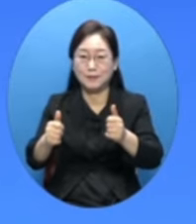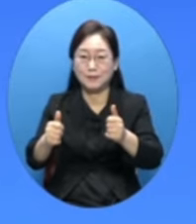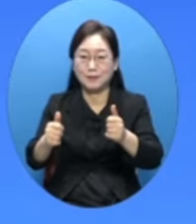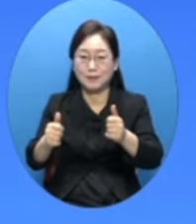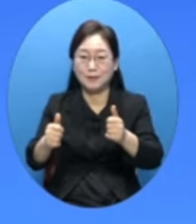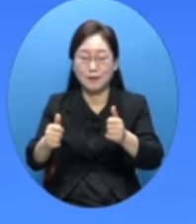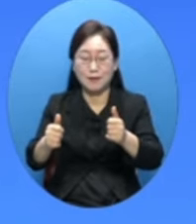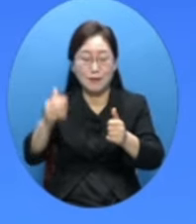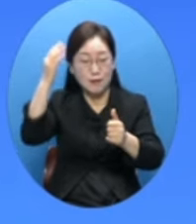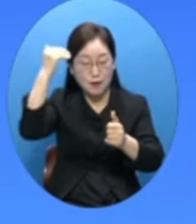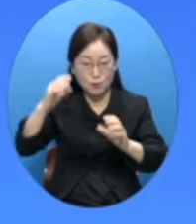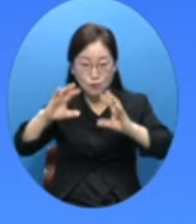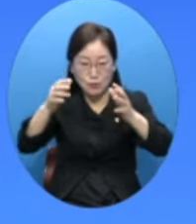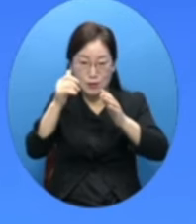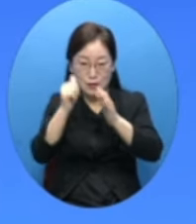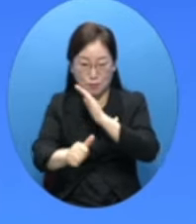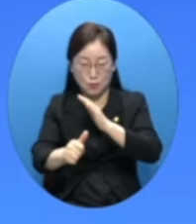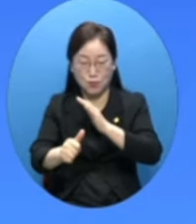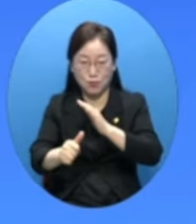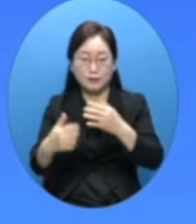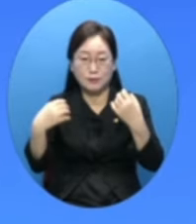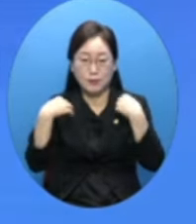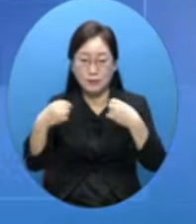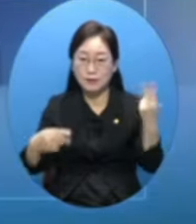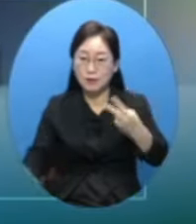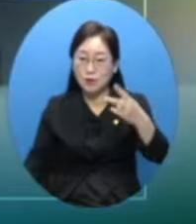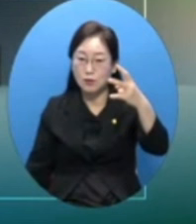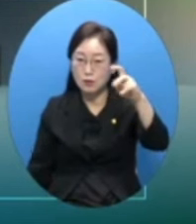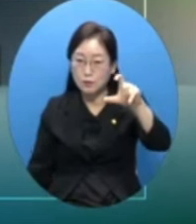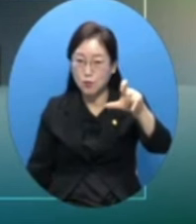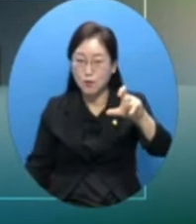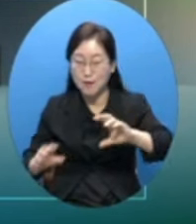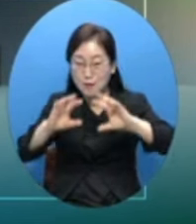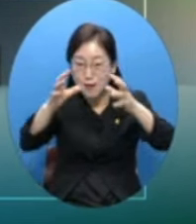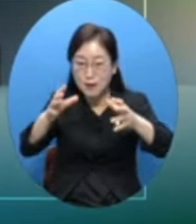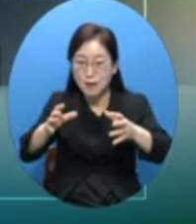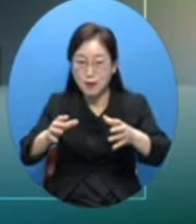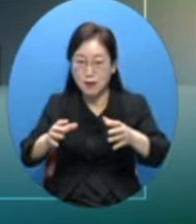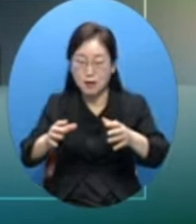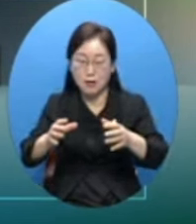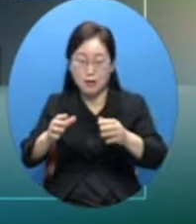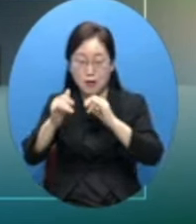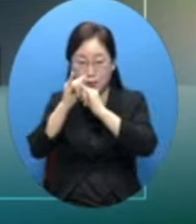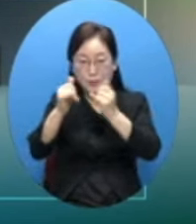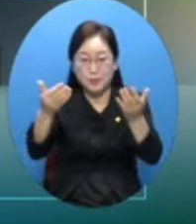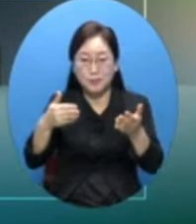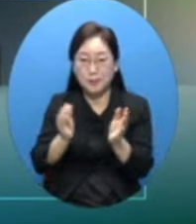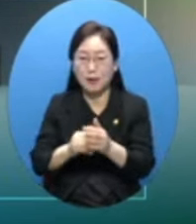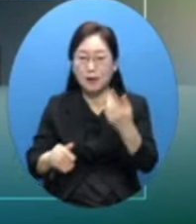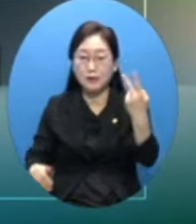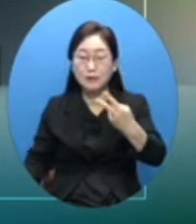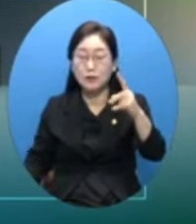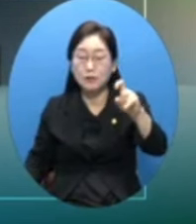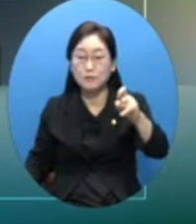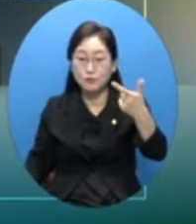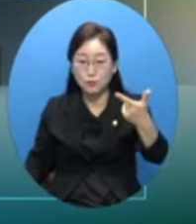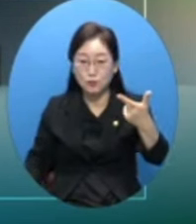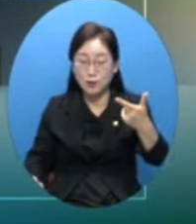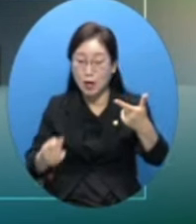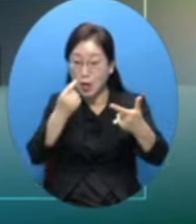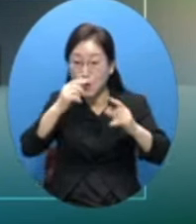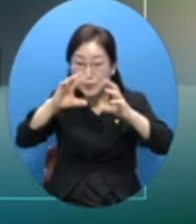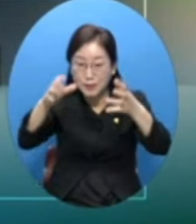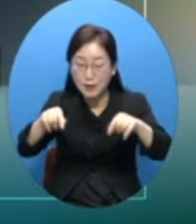우리나라 국가대표되고 난 다음 2015년도에 세계선수권에서 우승을 하고 2016년에